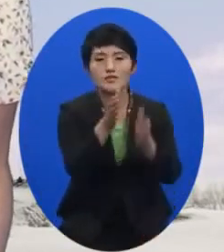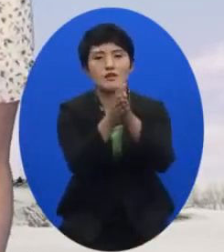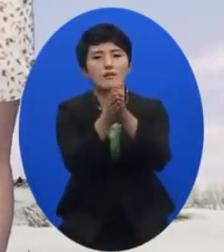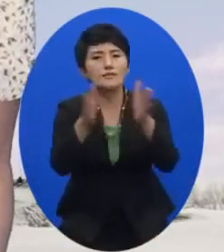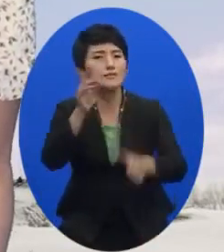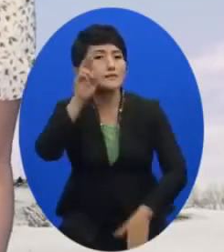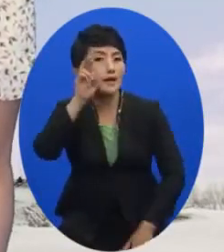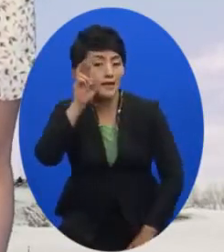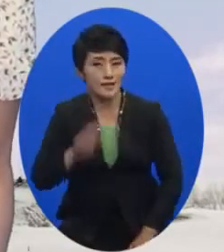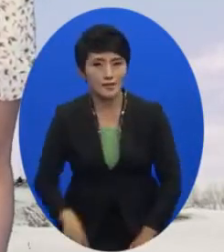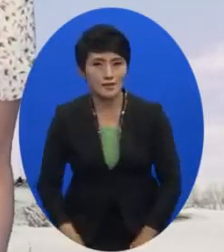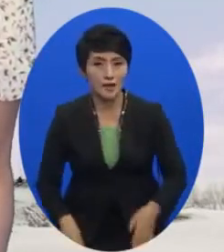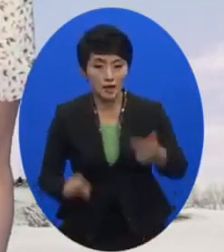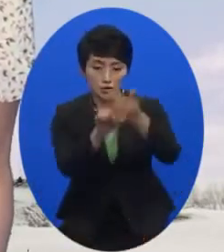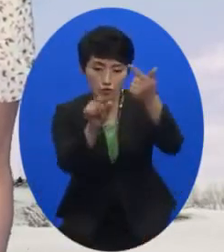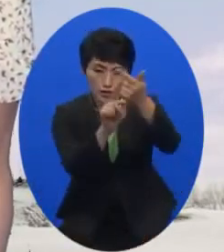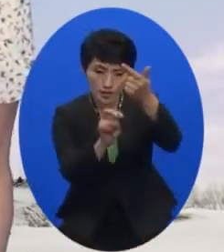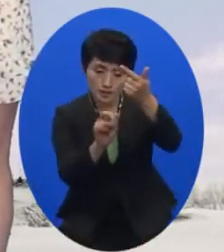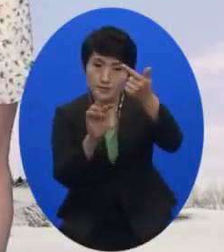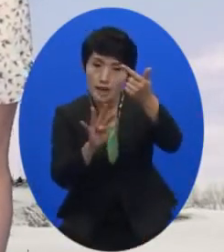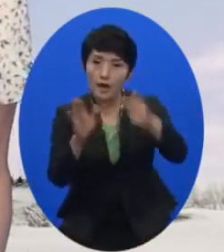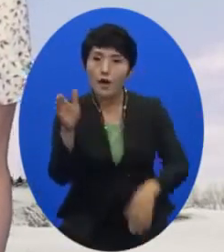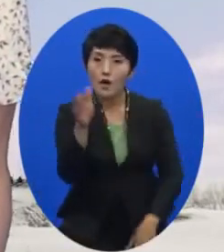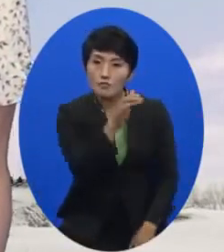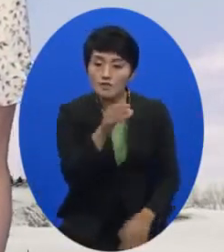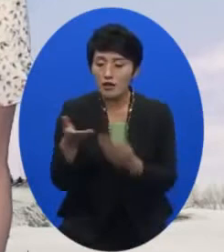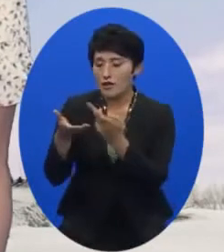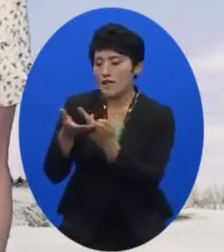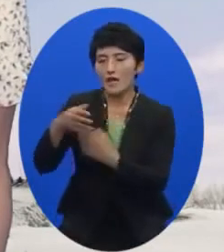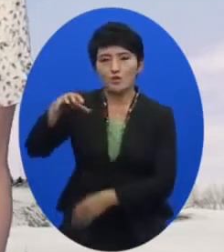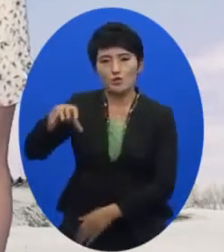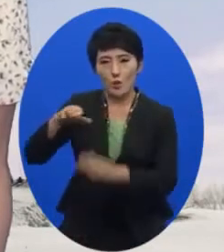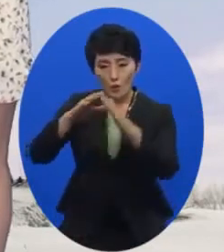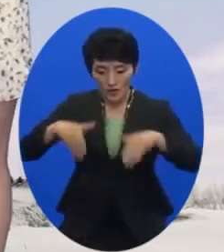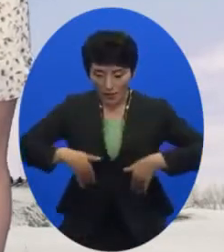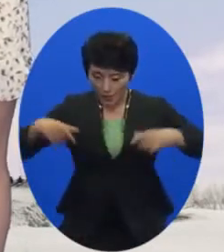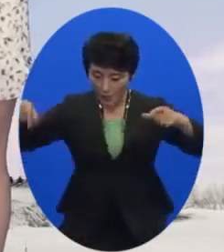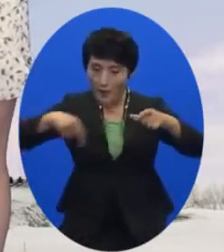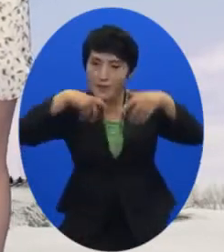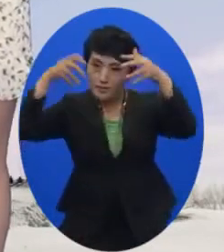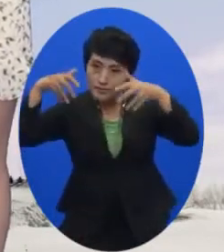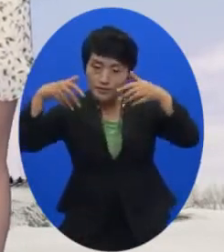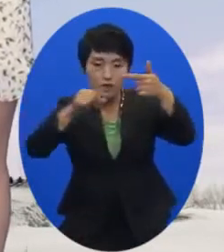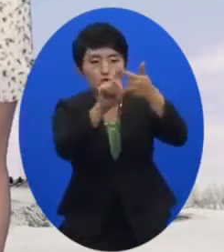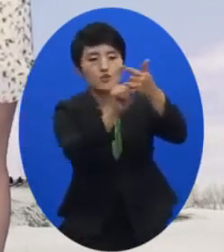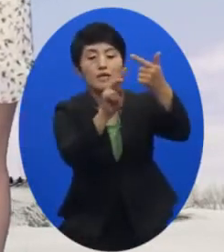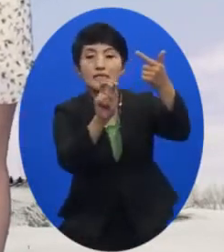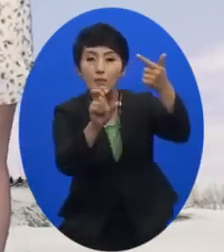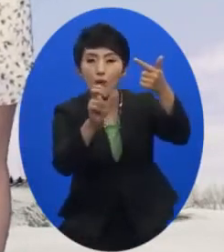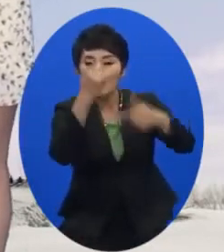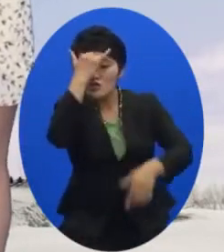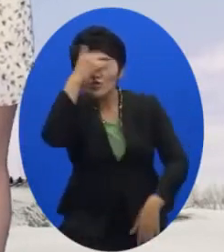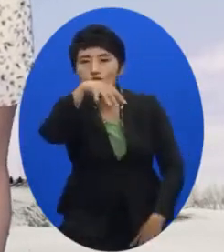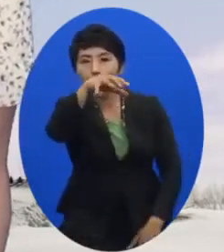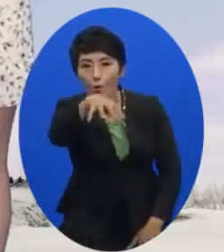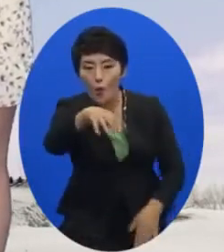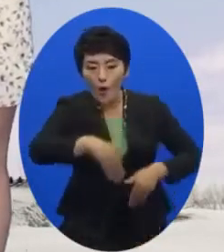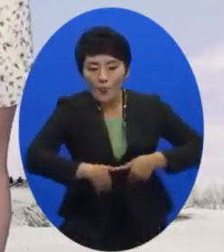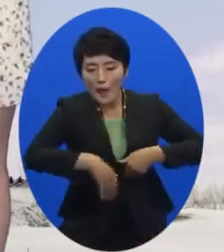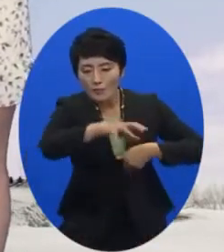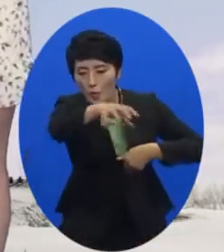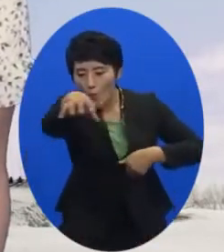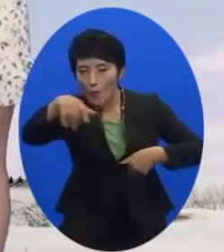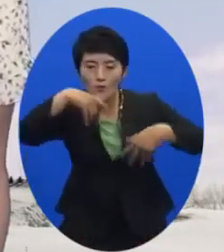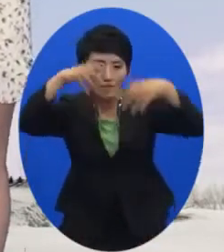보이는데요. 24일부터 제주도와 전남지방부터 장마가 시작되면서 25일에는 충청도와 남부지방 곳곳에도